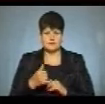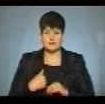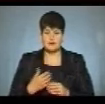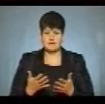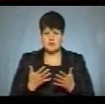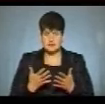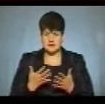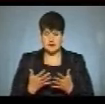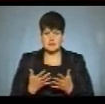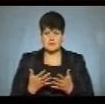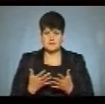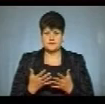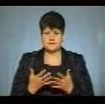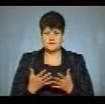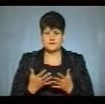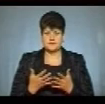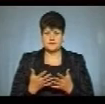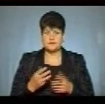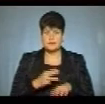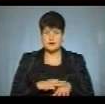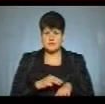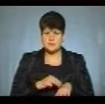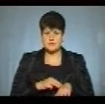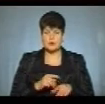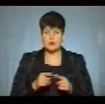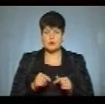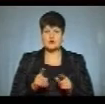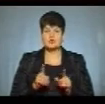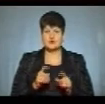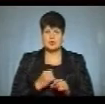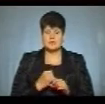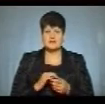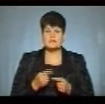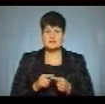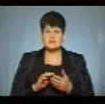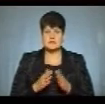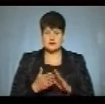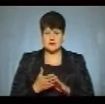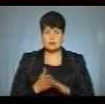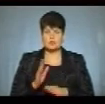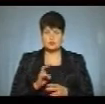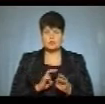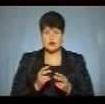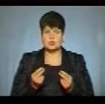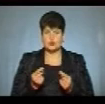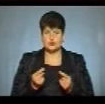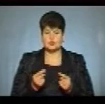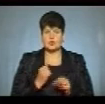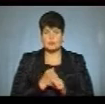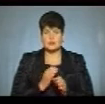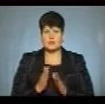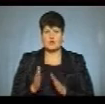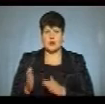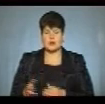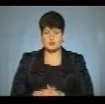підготовили офіційну заяву правоохоронні органи, а щоб не робити ситуацію, ми будемо шукати кошти, не вводити порядок у